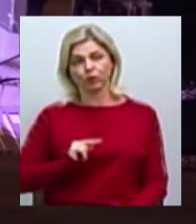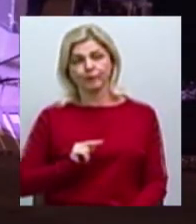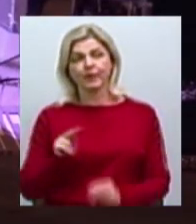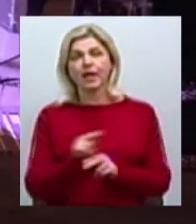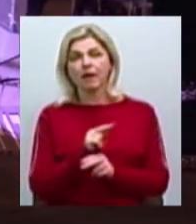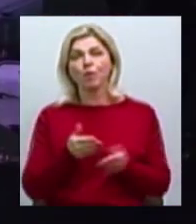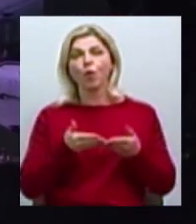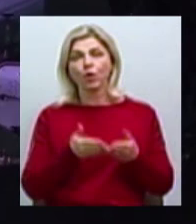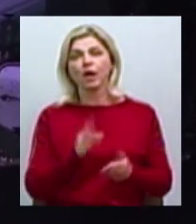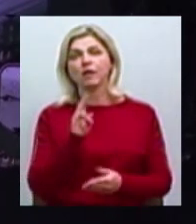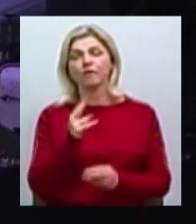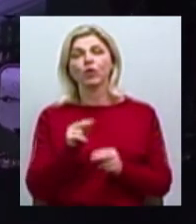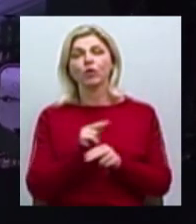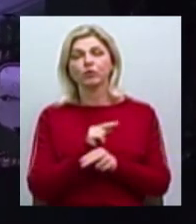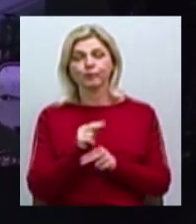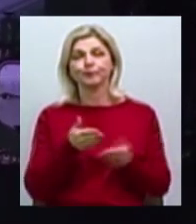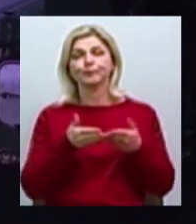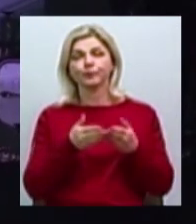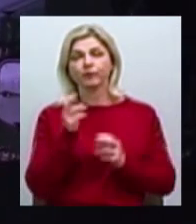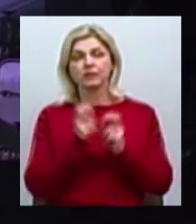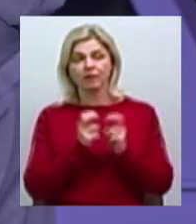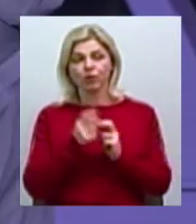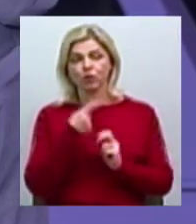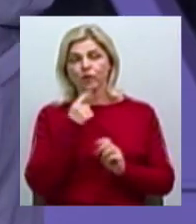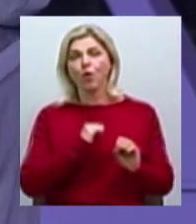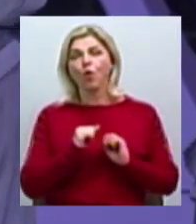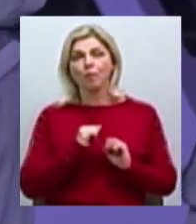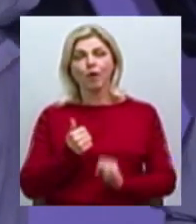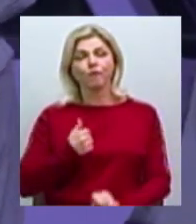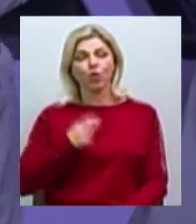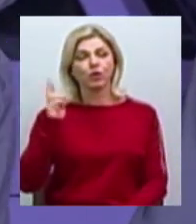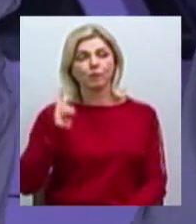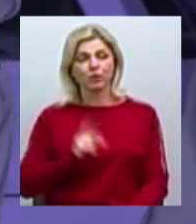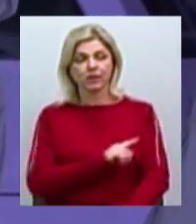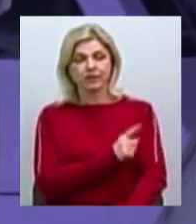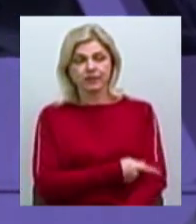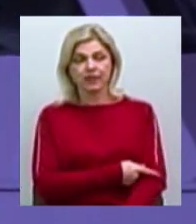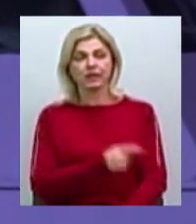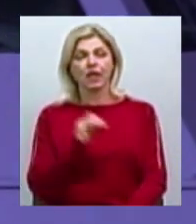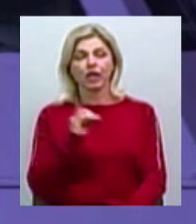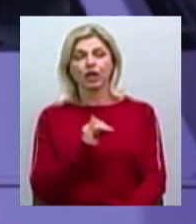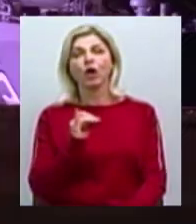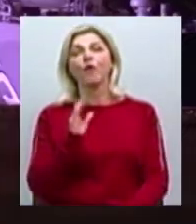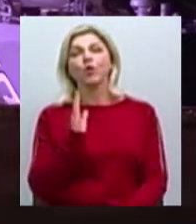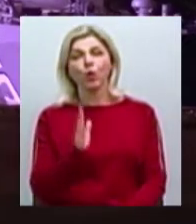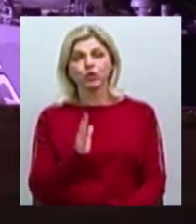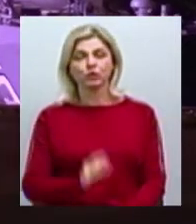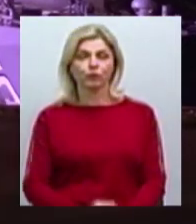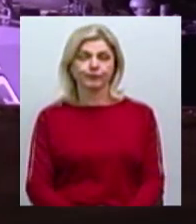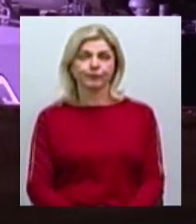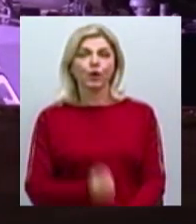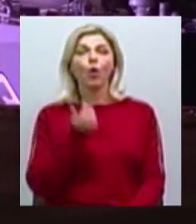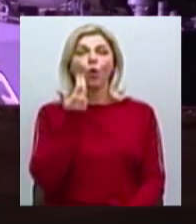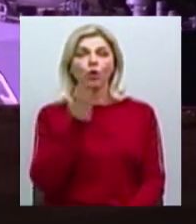кораблі на Миколаївському суднобудівному заводі, сказав командувач Військово-морських сил Збройних сил України Ігор Воронченко. Коли